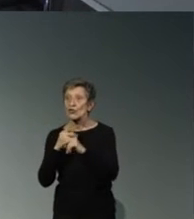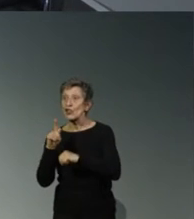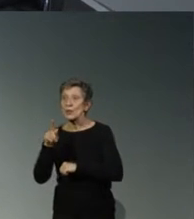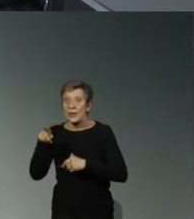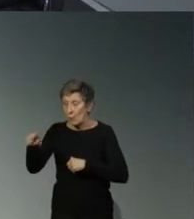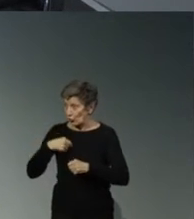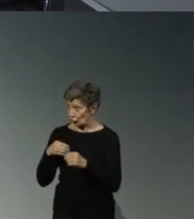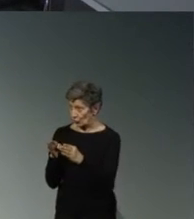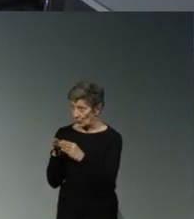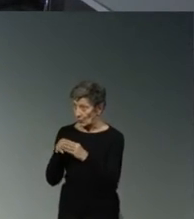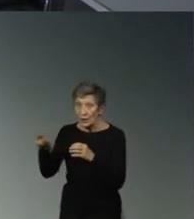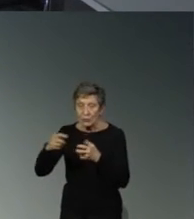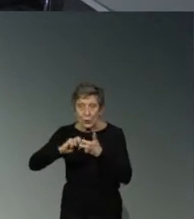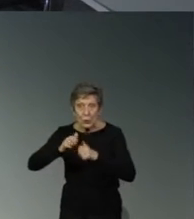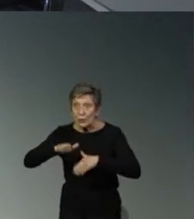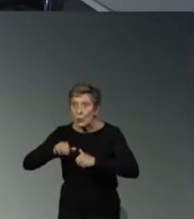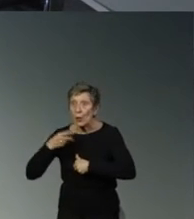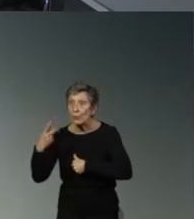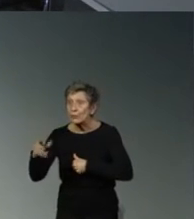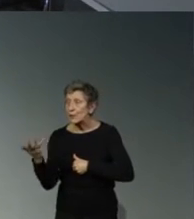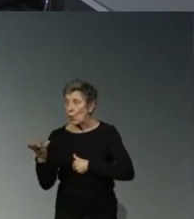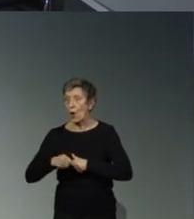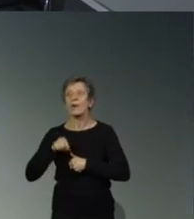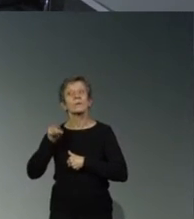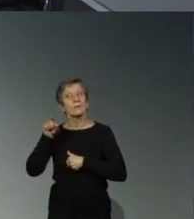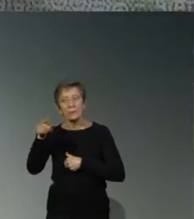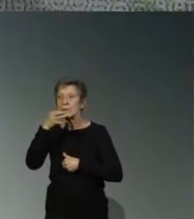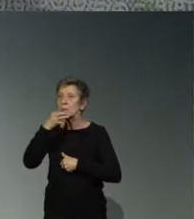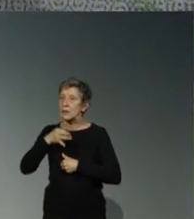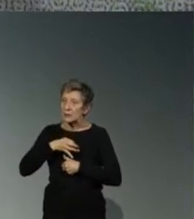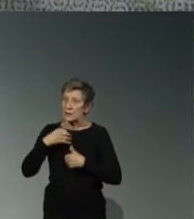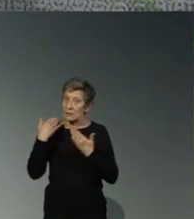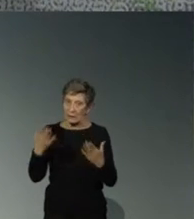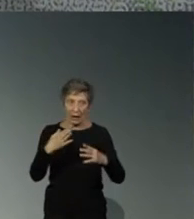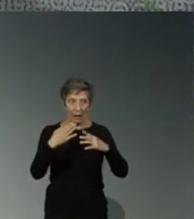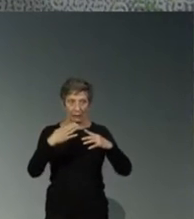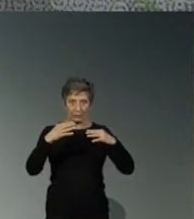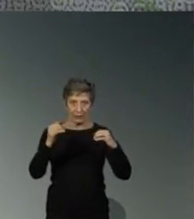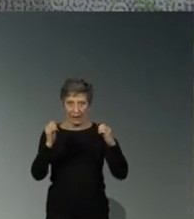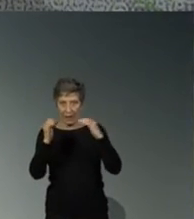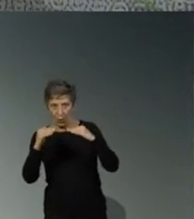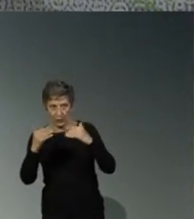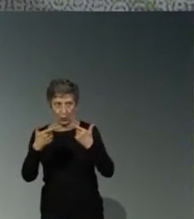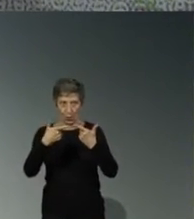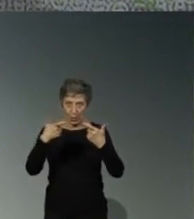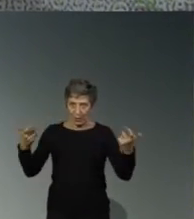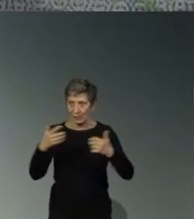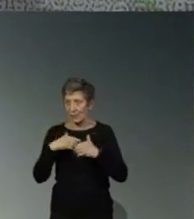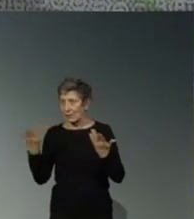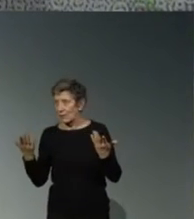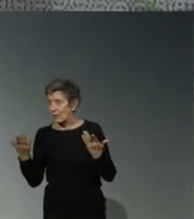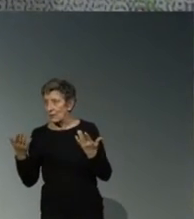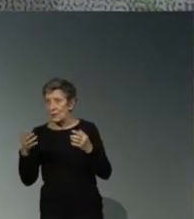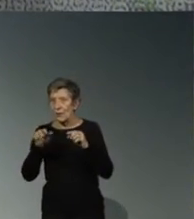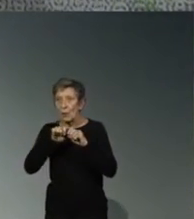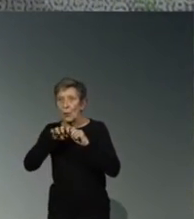est la structure de ton fonctionnement, quoi. Et donc il m'a dit voilà, c'est telles et telles équations, et alors des équations de propagation,